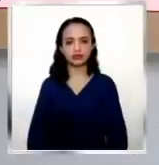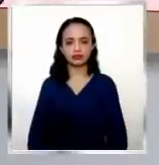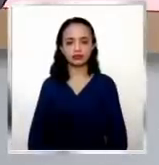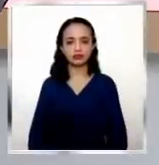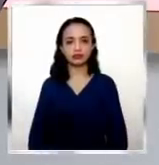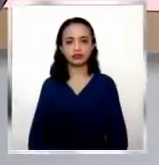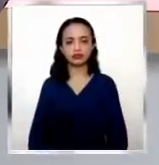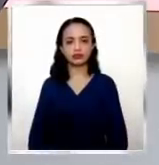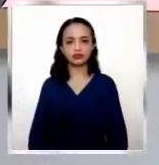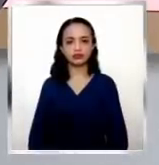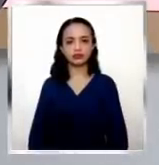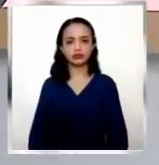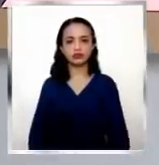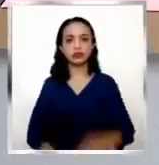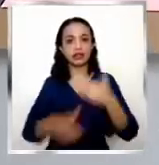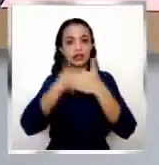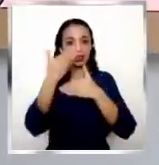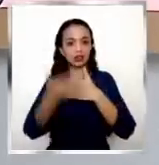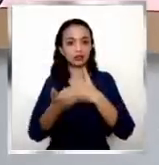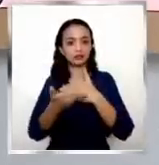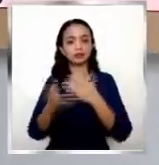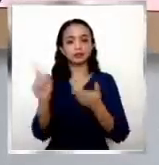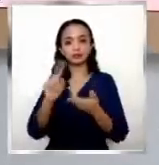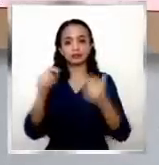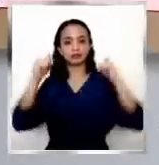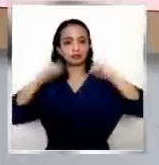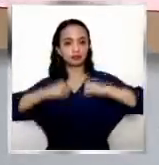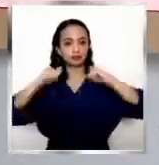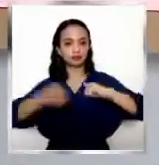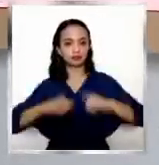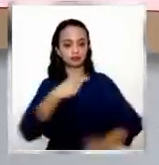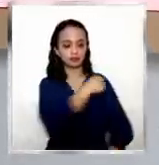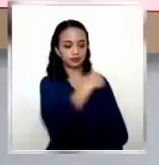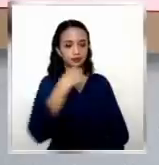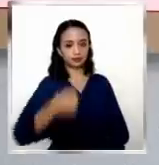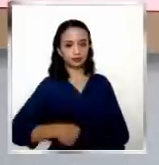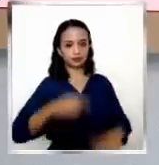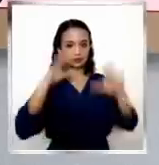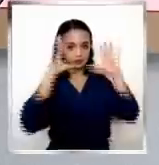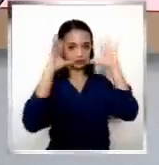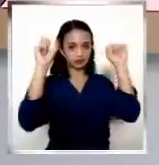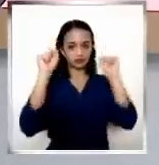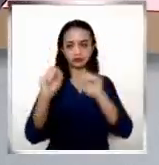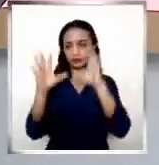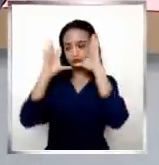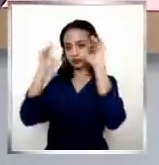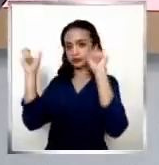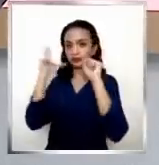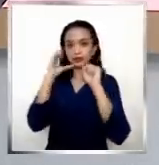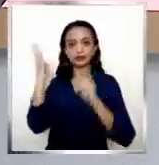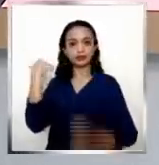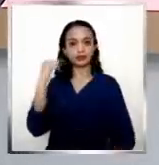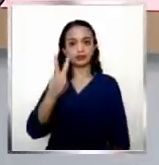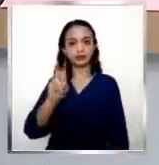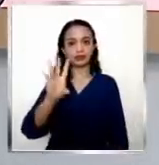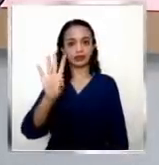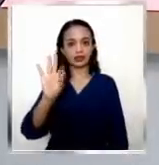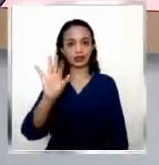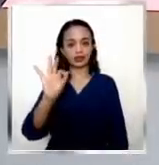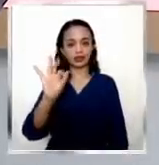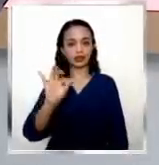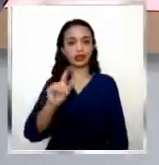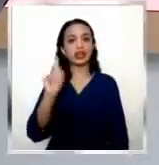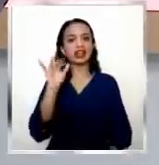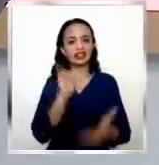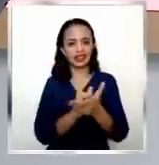Ang verbal agreement ni Pangulong Duterte at Chinese President Xi Jinping noong 2019 ang sinisisi ni dating Senior Associate Justice